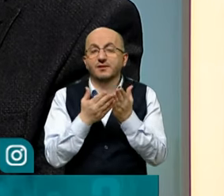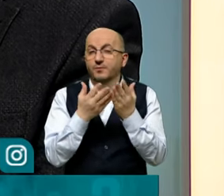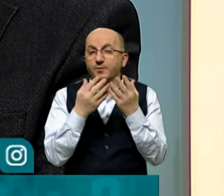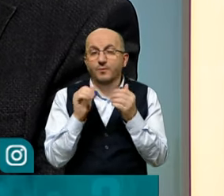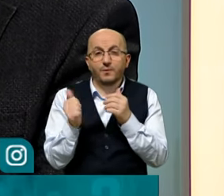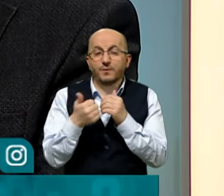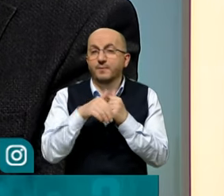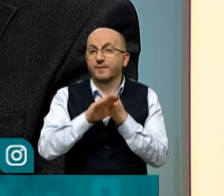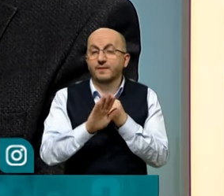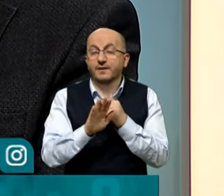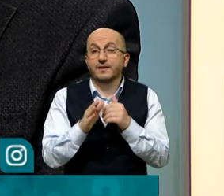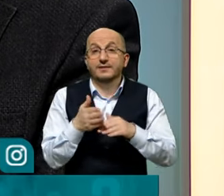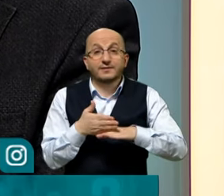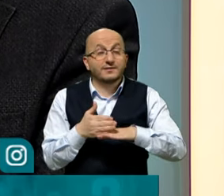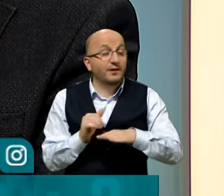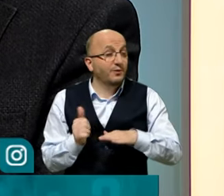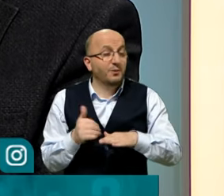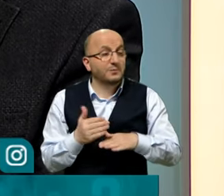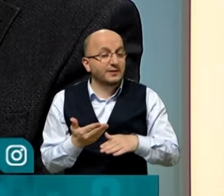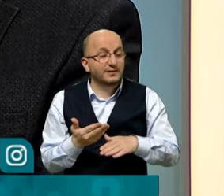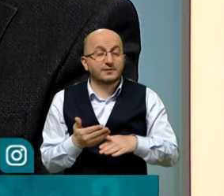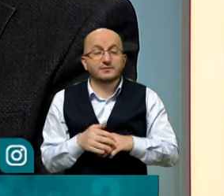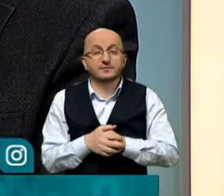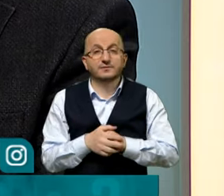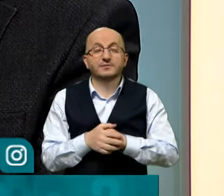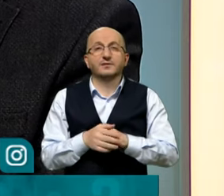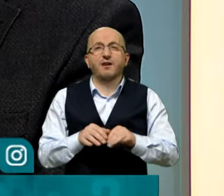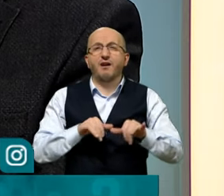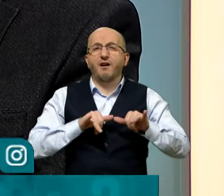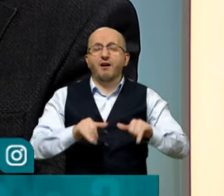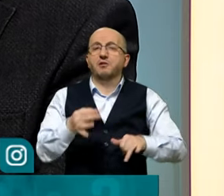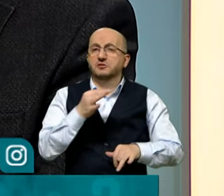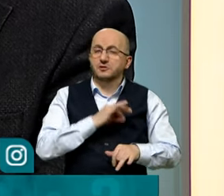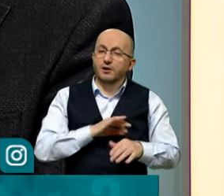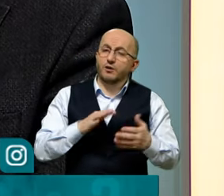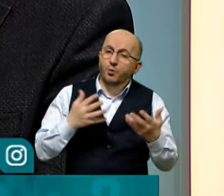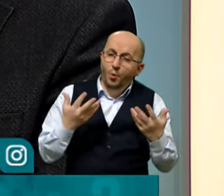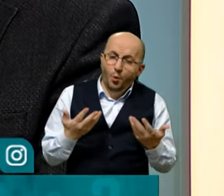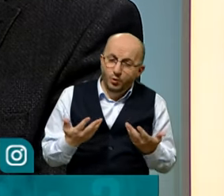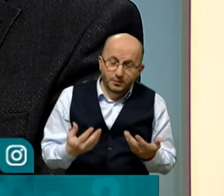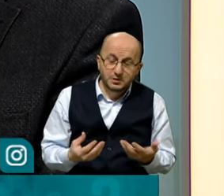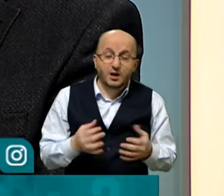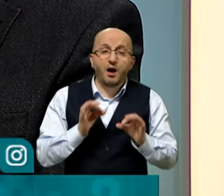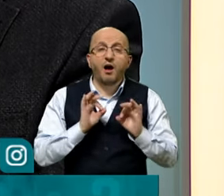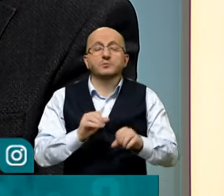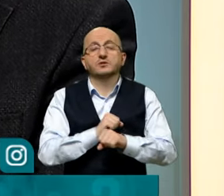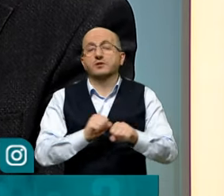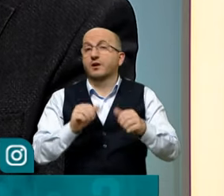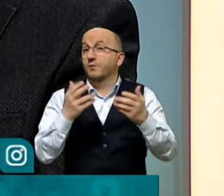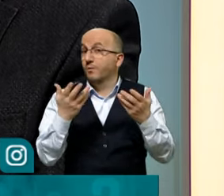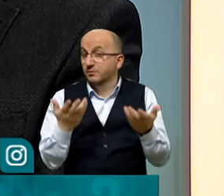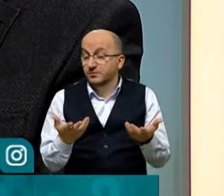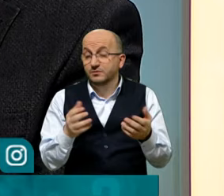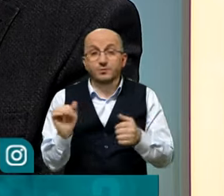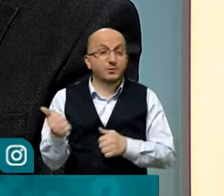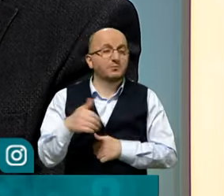değildir yani neden önemli değildir Çünkü hep aynı karede bilir hep aynı zarar edebilir bu